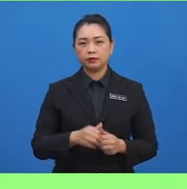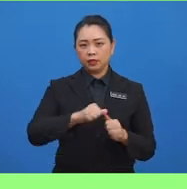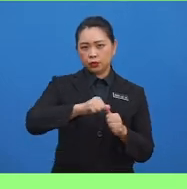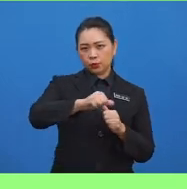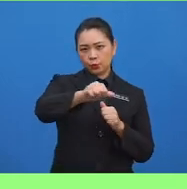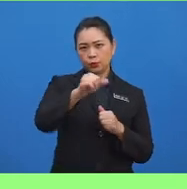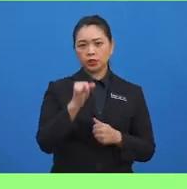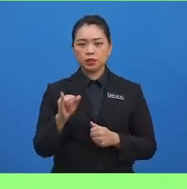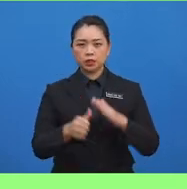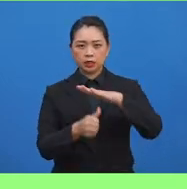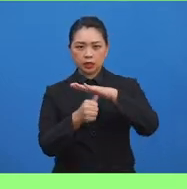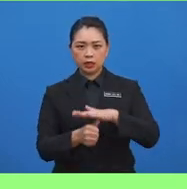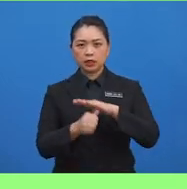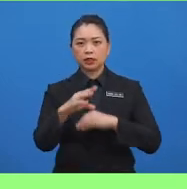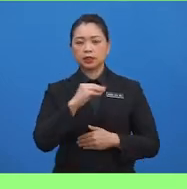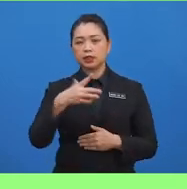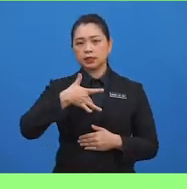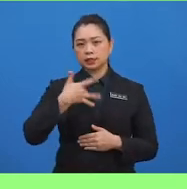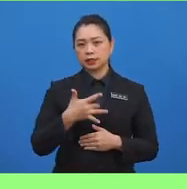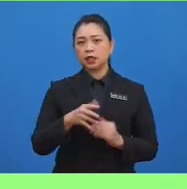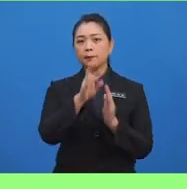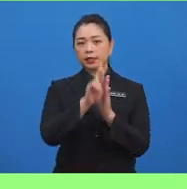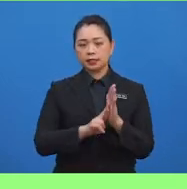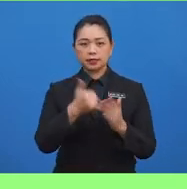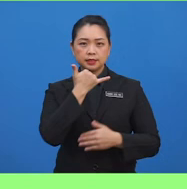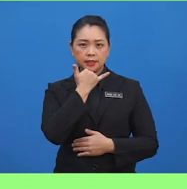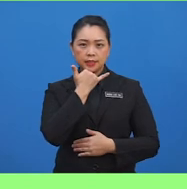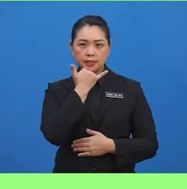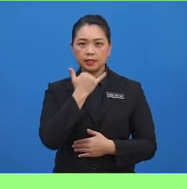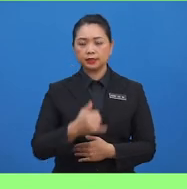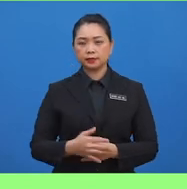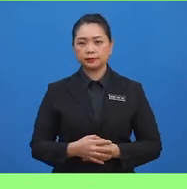Hai jauhi tekanan dan rasa bersalam-salaman